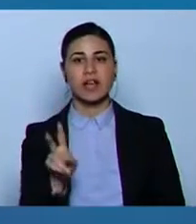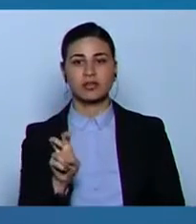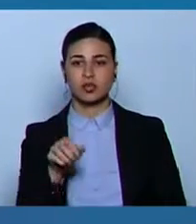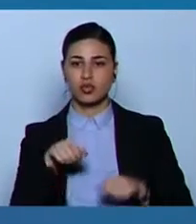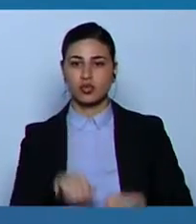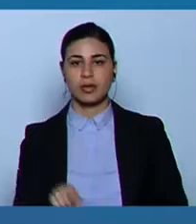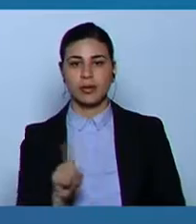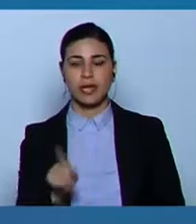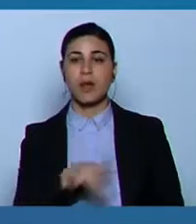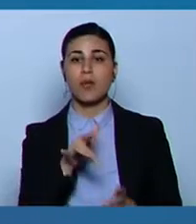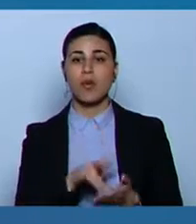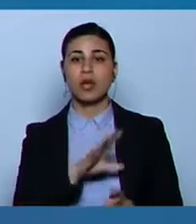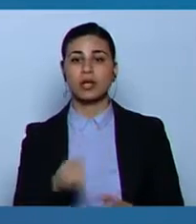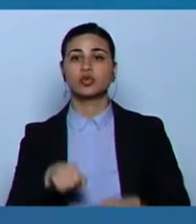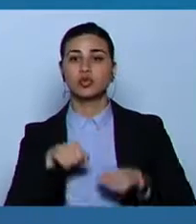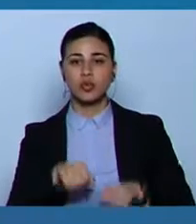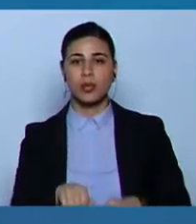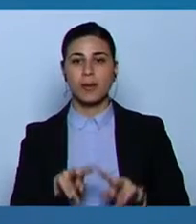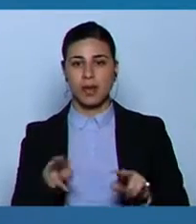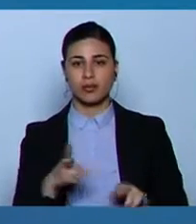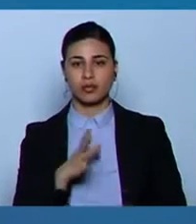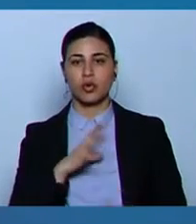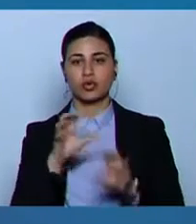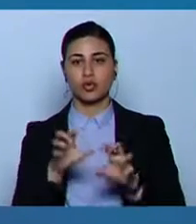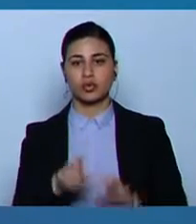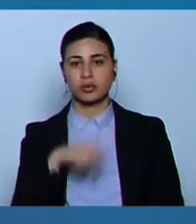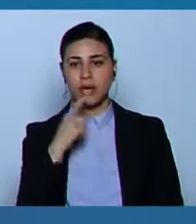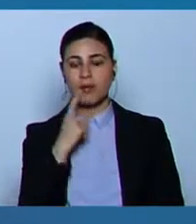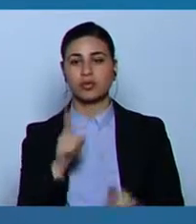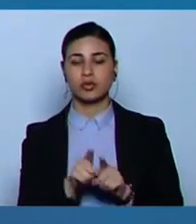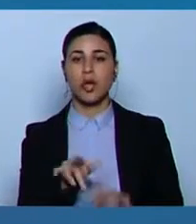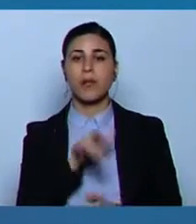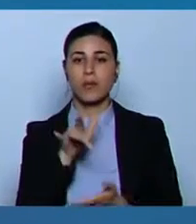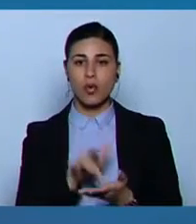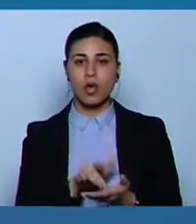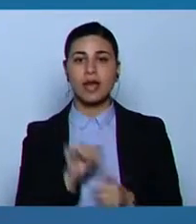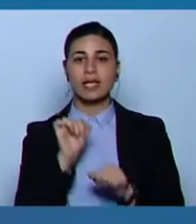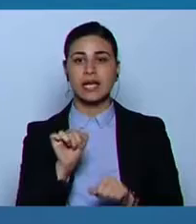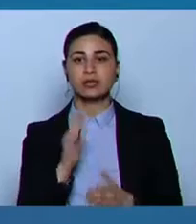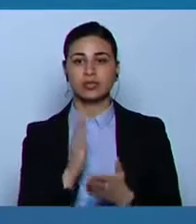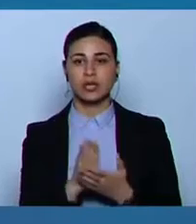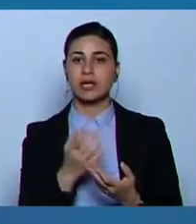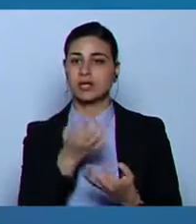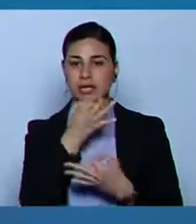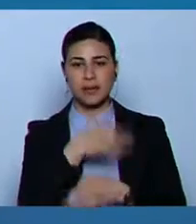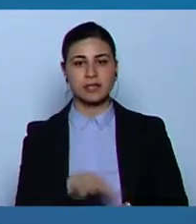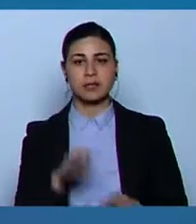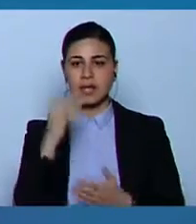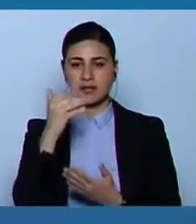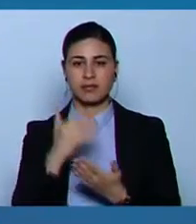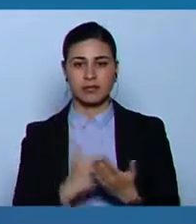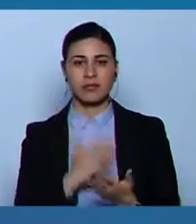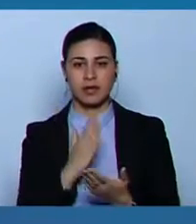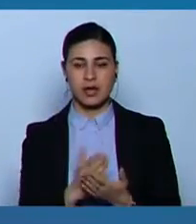უფლება. მოქალაქის უფლებები კი ყველგან თანაბარი არის. კონსტიტუცია გვეუბნება, რომ მოქალაქის უფლება დაცულია განურჩევლად,